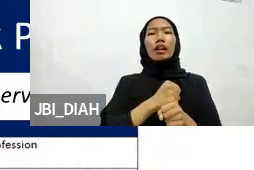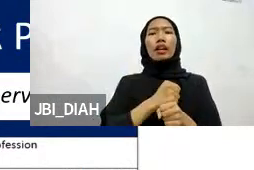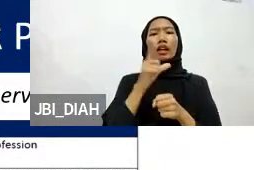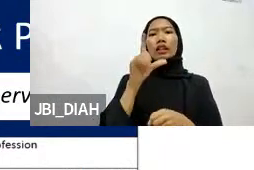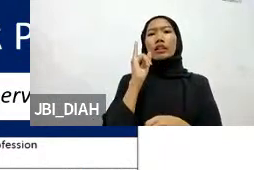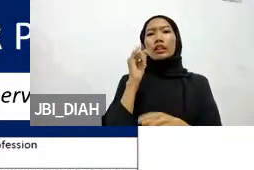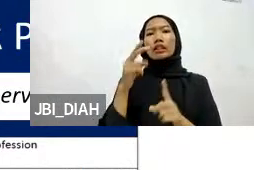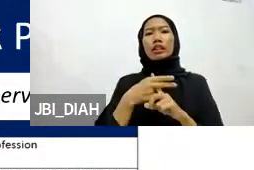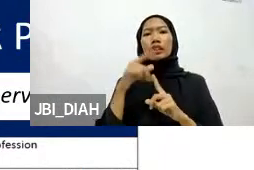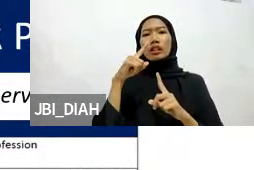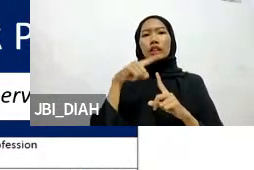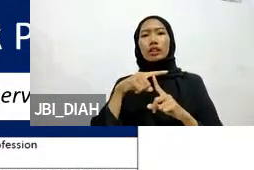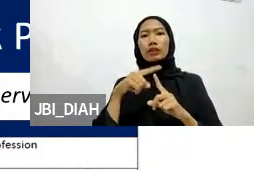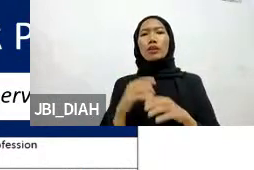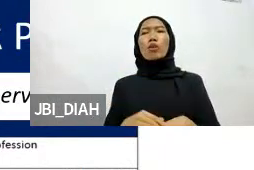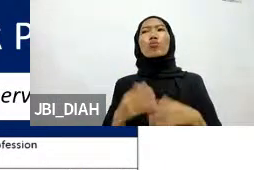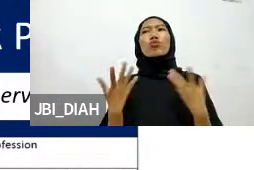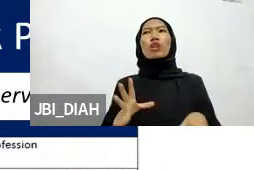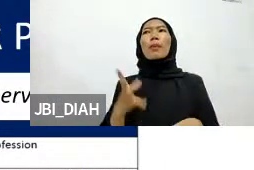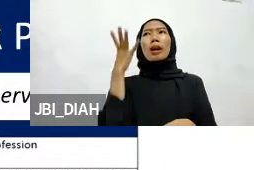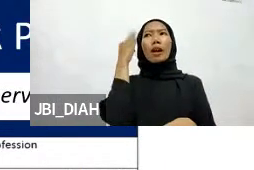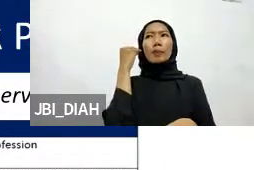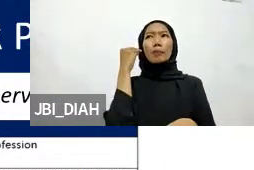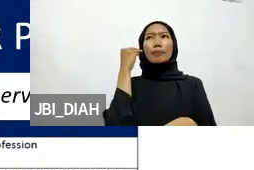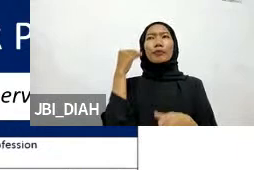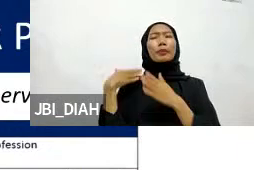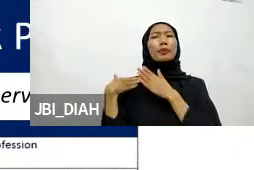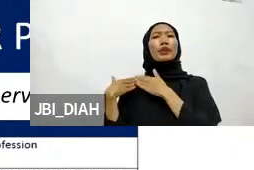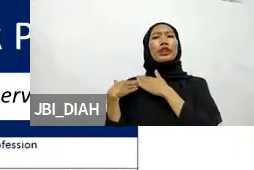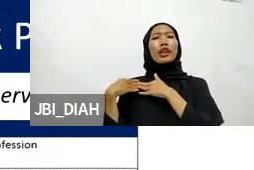dipahami oleh Kementerian Kesehatan, tapi belum ada sesuatu yang